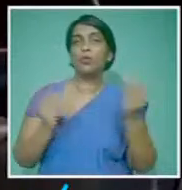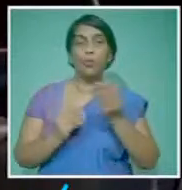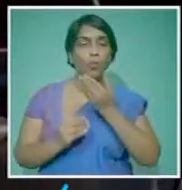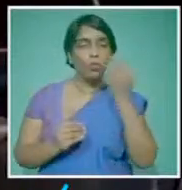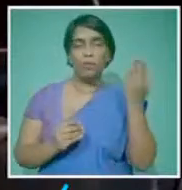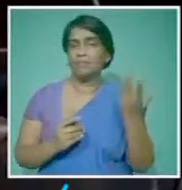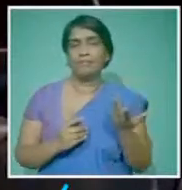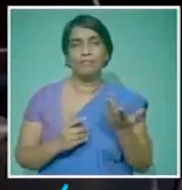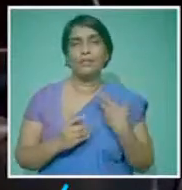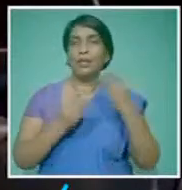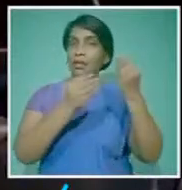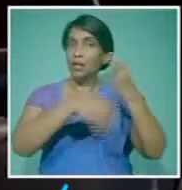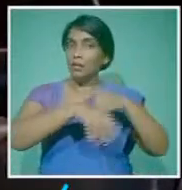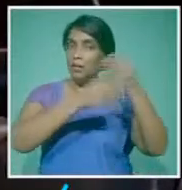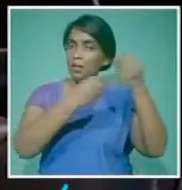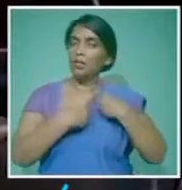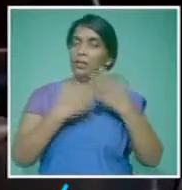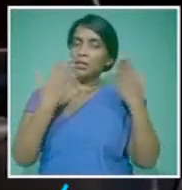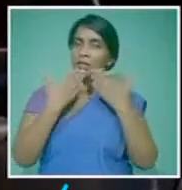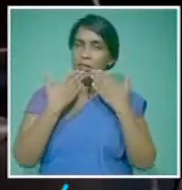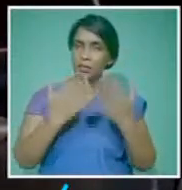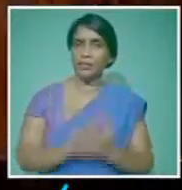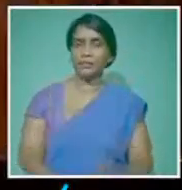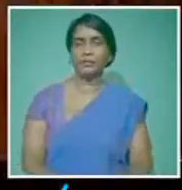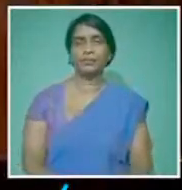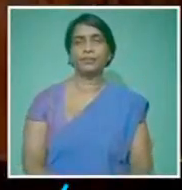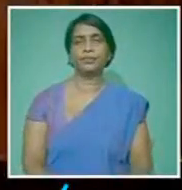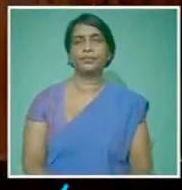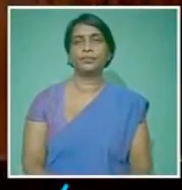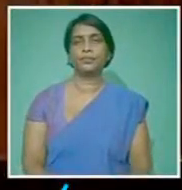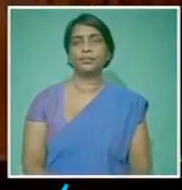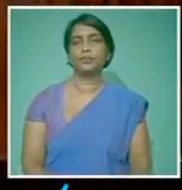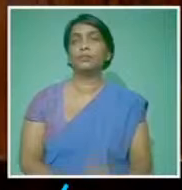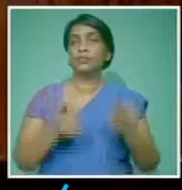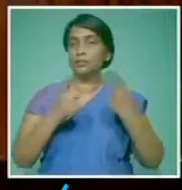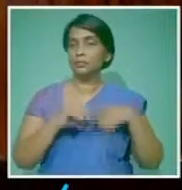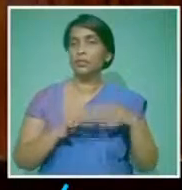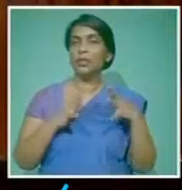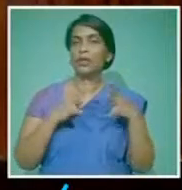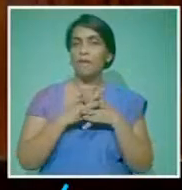පුළුවන් වෙයි කියලා ලබා දුන් කාලයට බොහොමත්ම ස්තුතියි. බොහොම ස්තුතියි ඔබතුමියට. මේ ළඟට ගරු